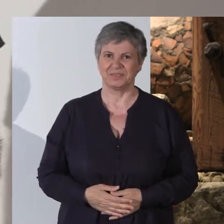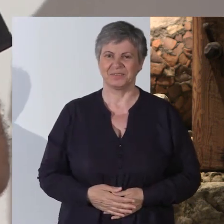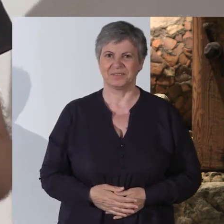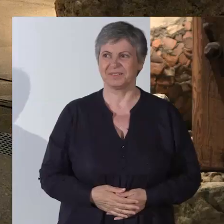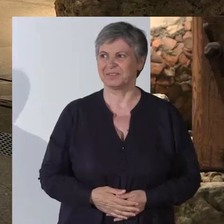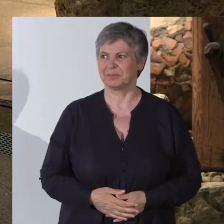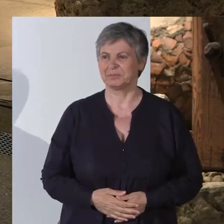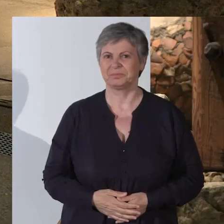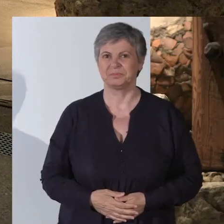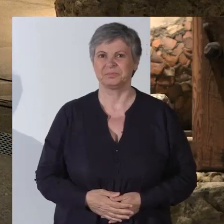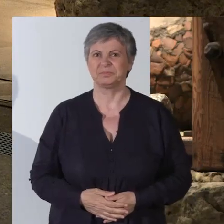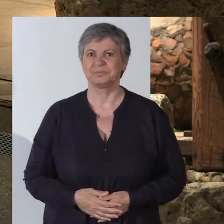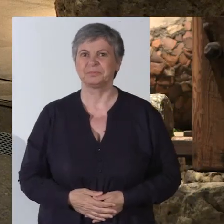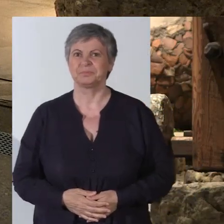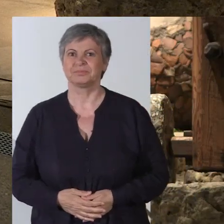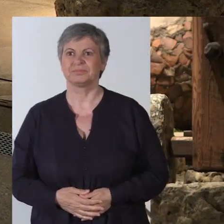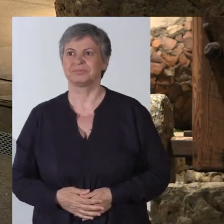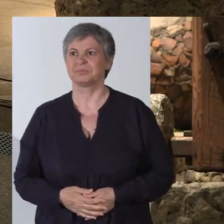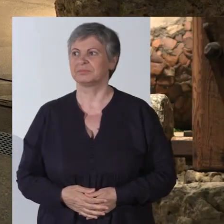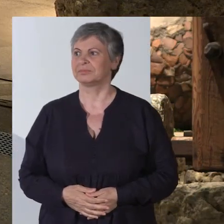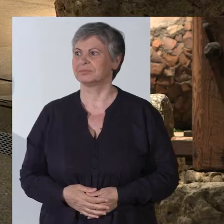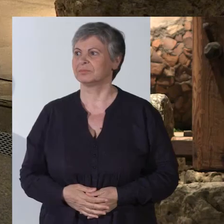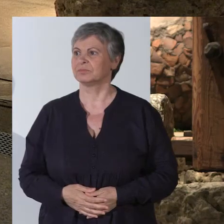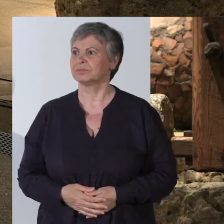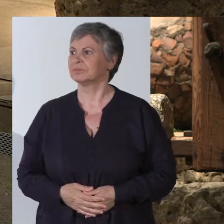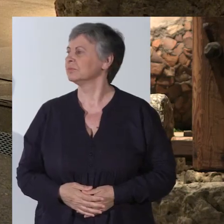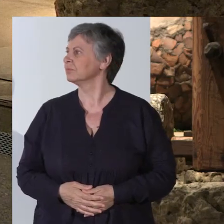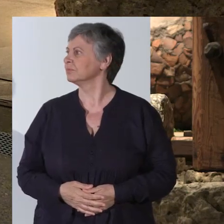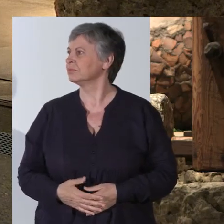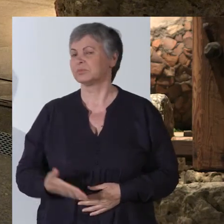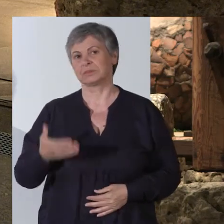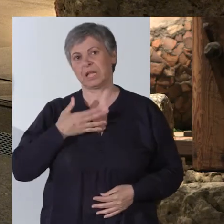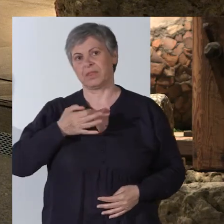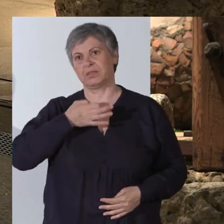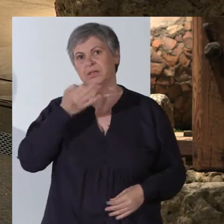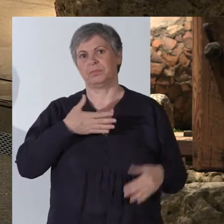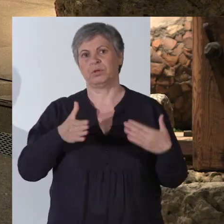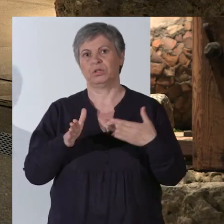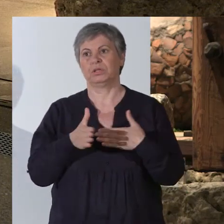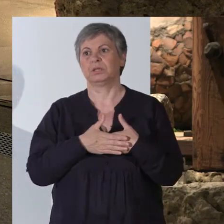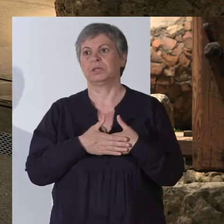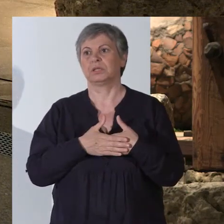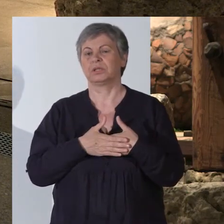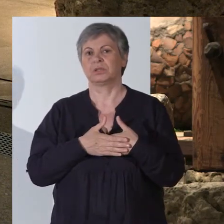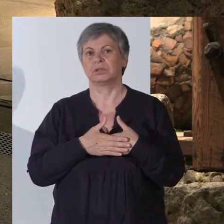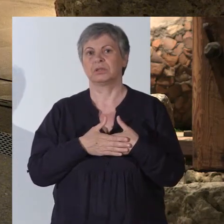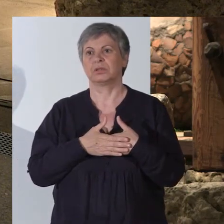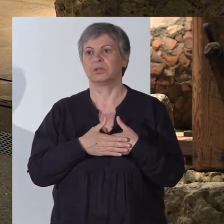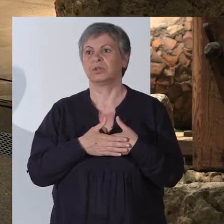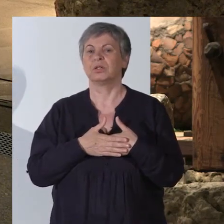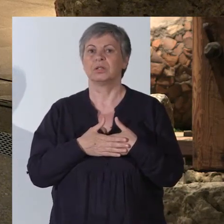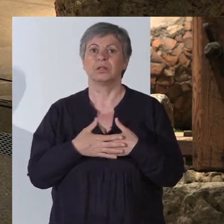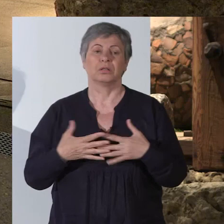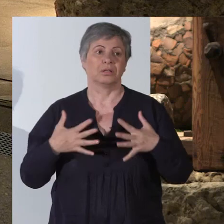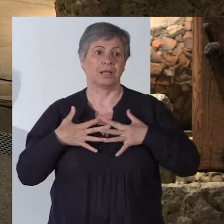εχ θα ήθελα να πω κλείνοντας και αφού είμαι ο τελευταίος ομιλητής θα